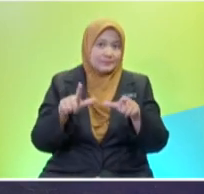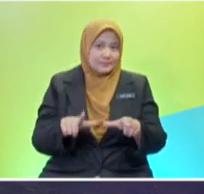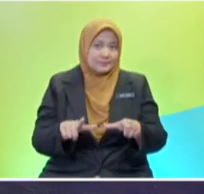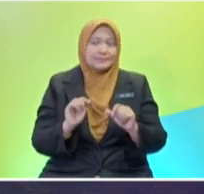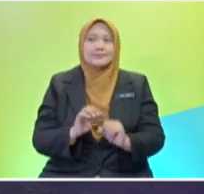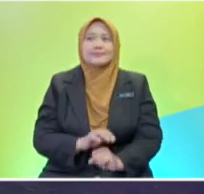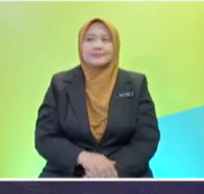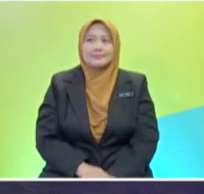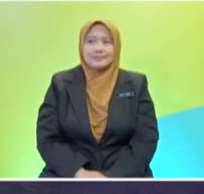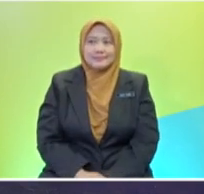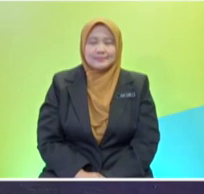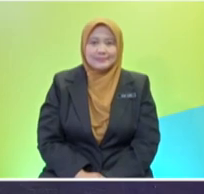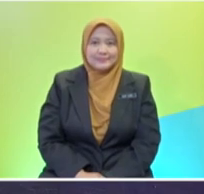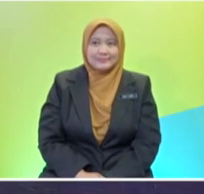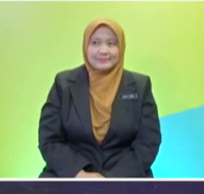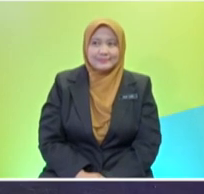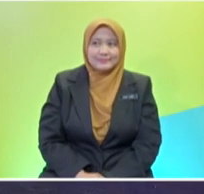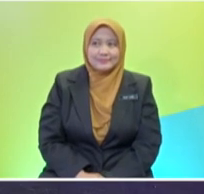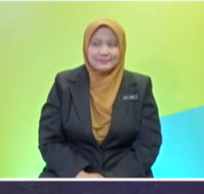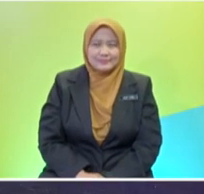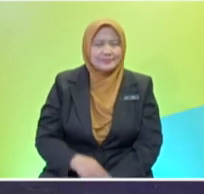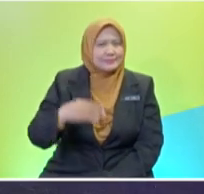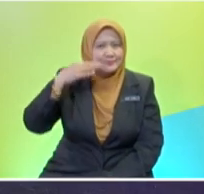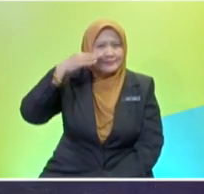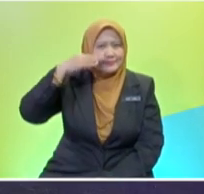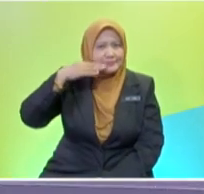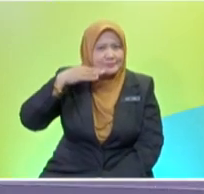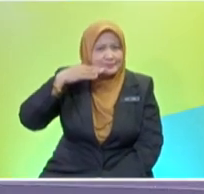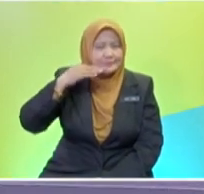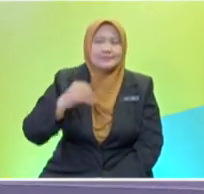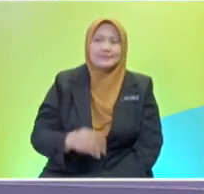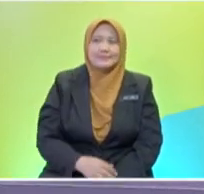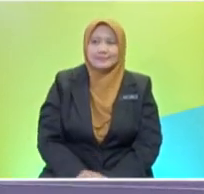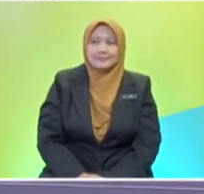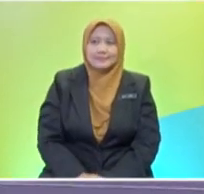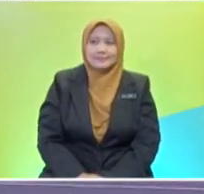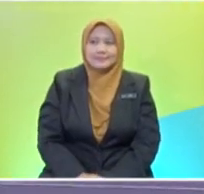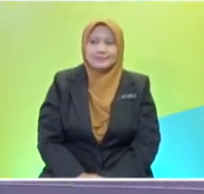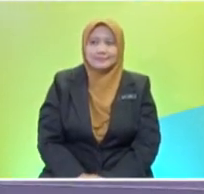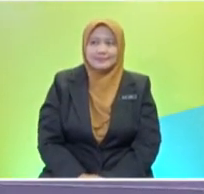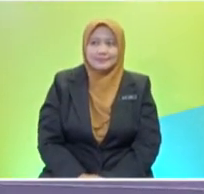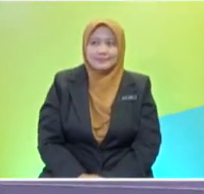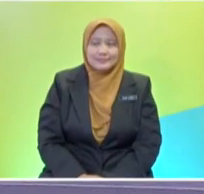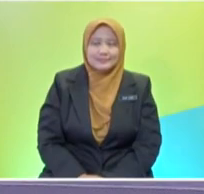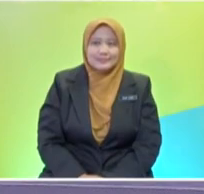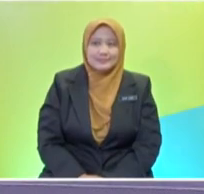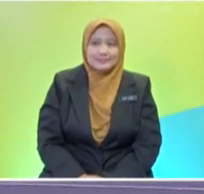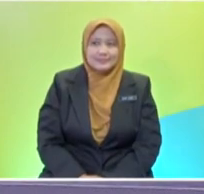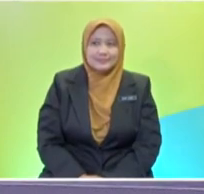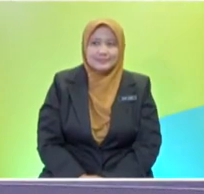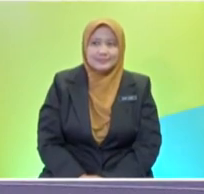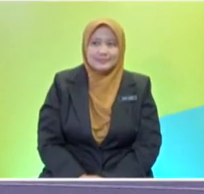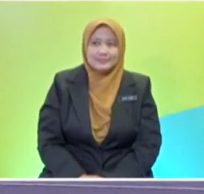oke itu dia dan bawah sikit daripada hidung event Oke bawa sikit DP di hidungnya kita gunakan